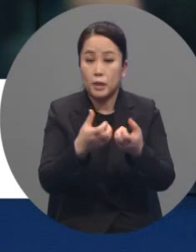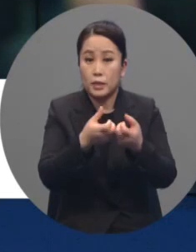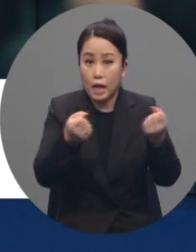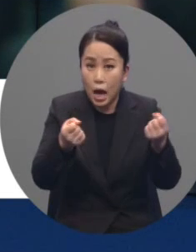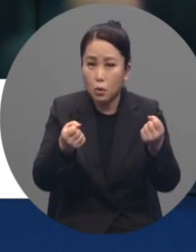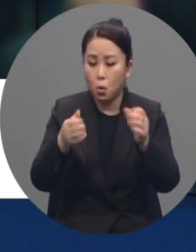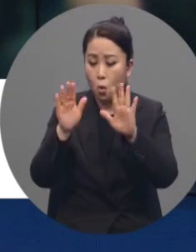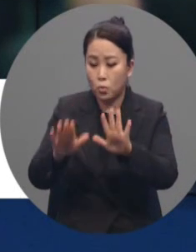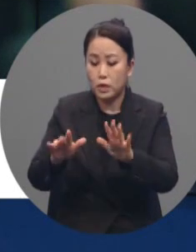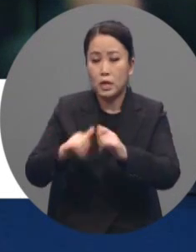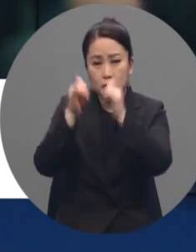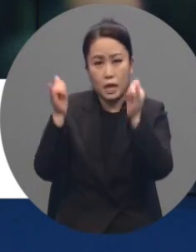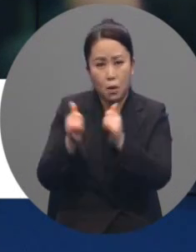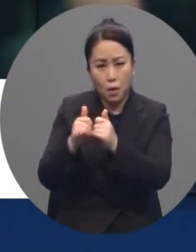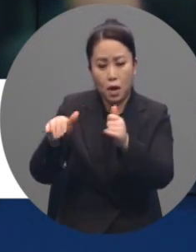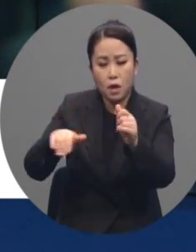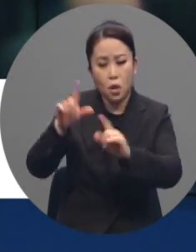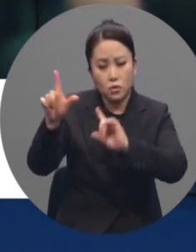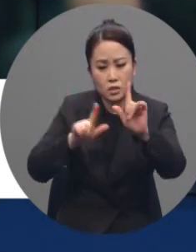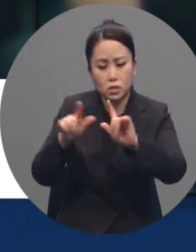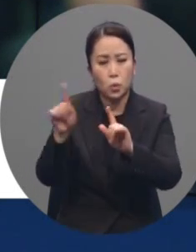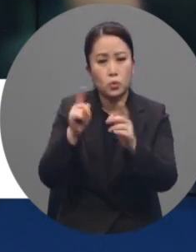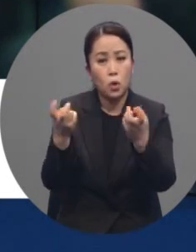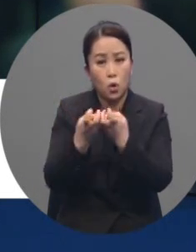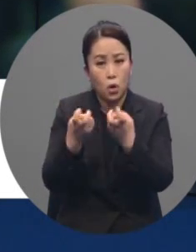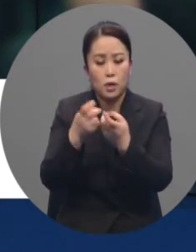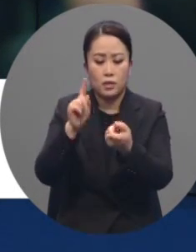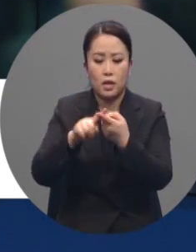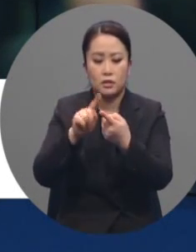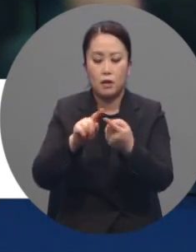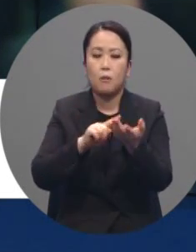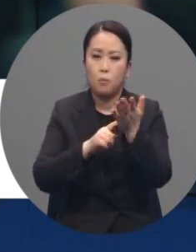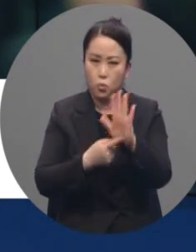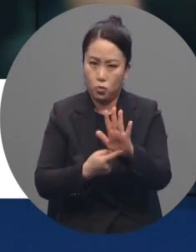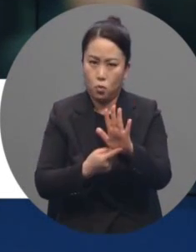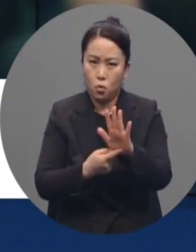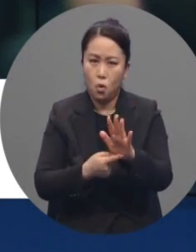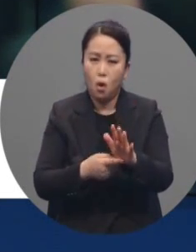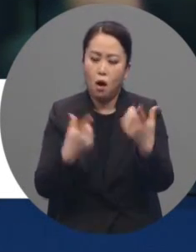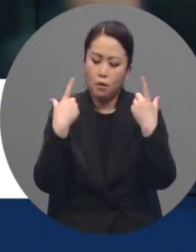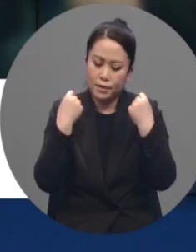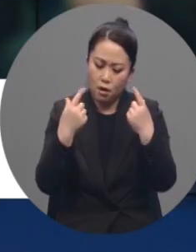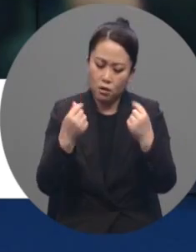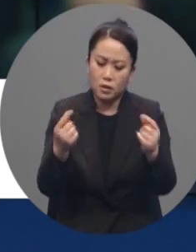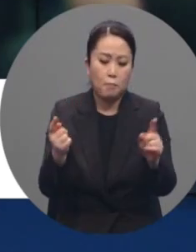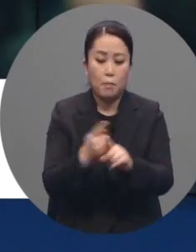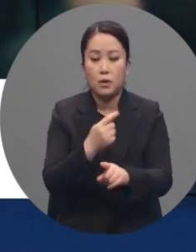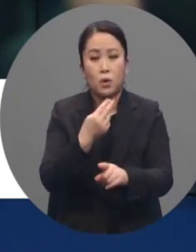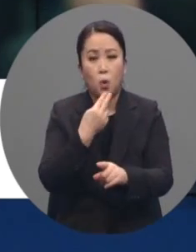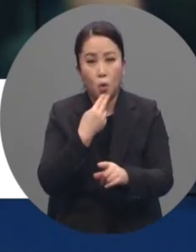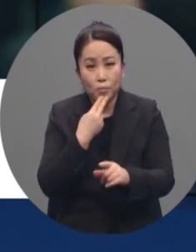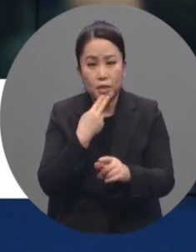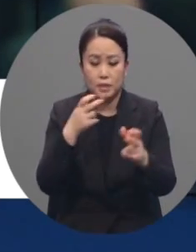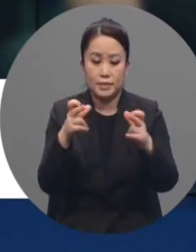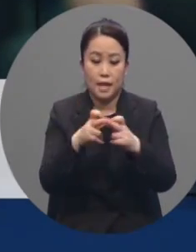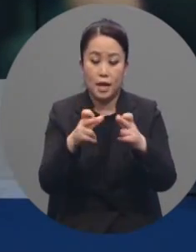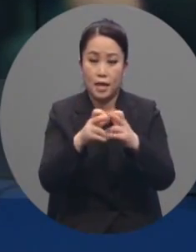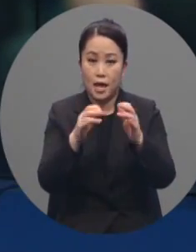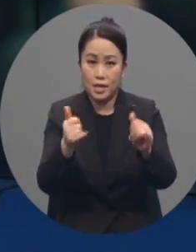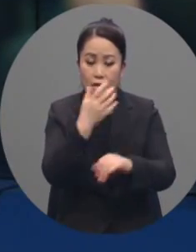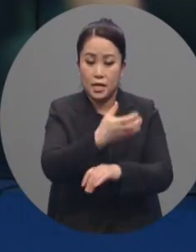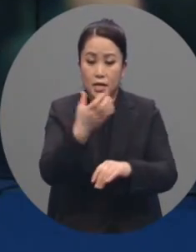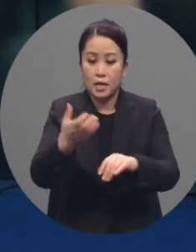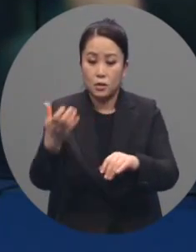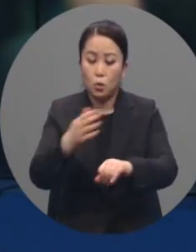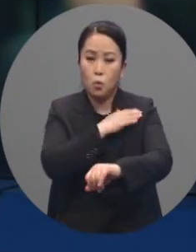사회적 약자에 대한 관련 보도로 이어갑니다. 먼저 여전히 개선되지 않는 부산 지역 장애인 이동권의 문제를